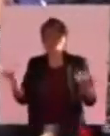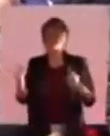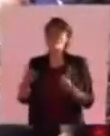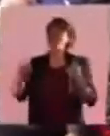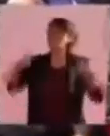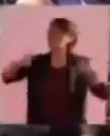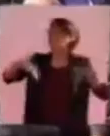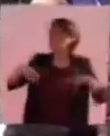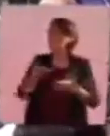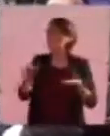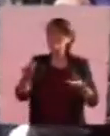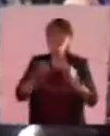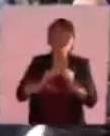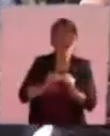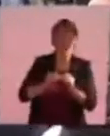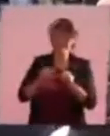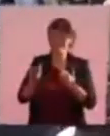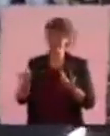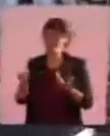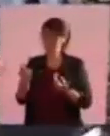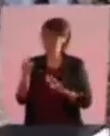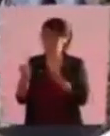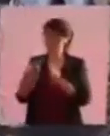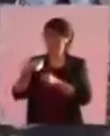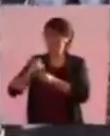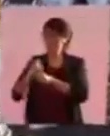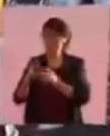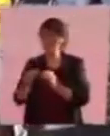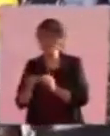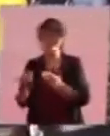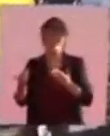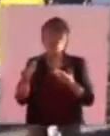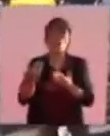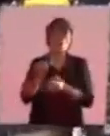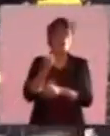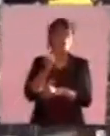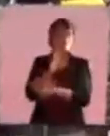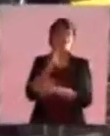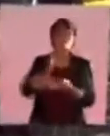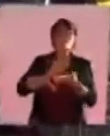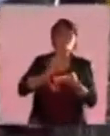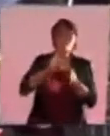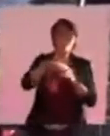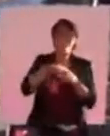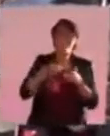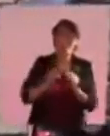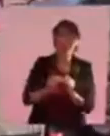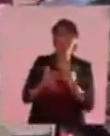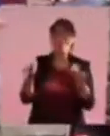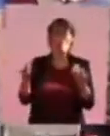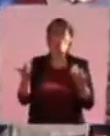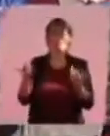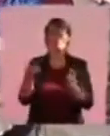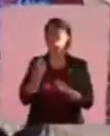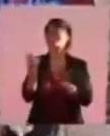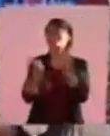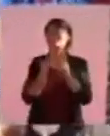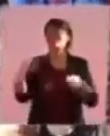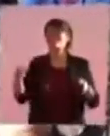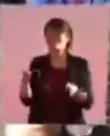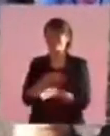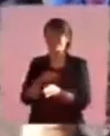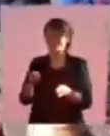condizioni di lavoro istruzione ambiente infrastrutture materiali e immateriali o nella necessità